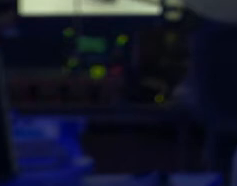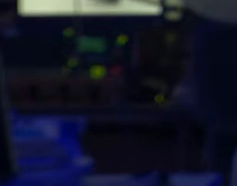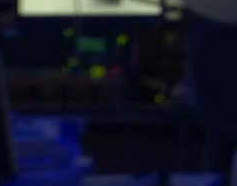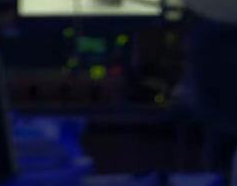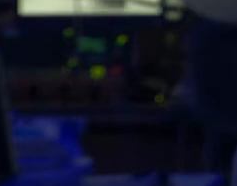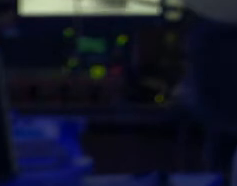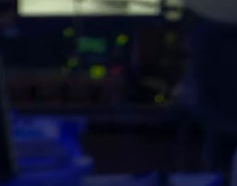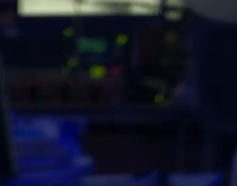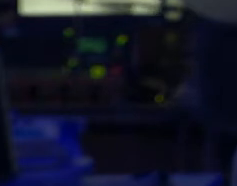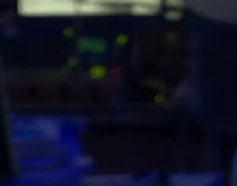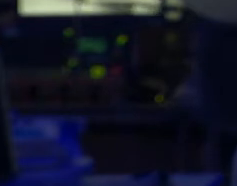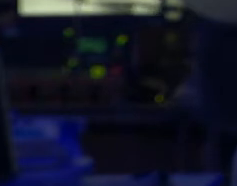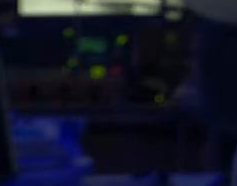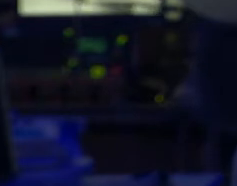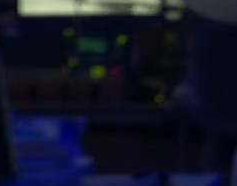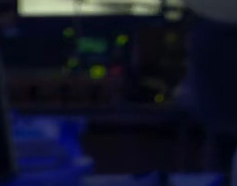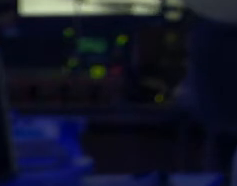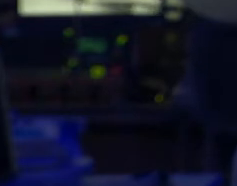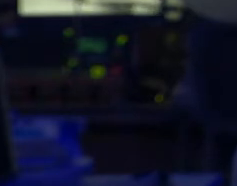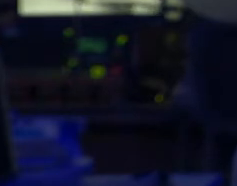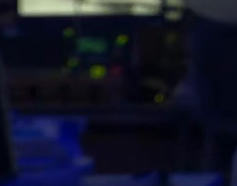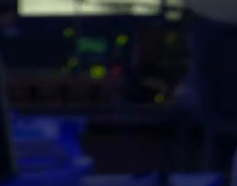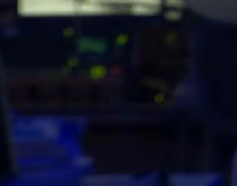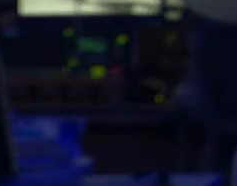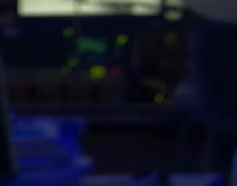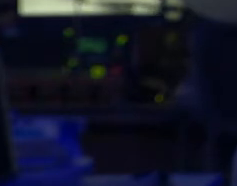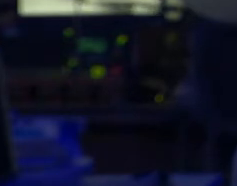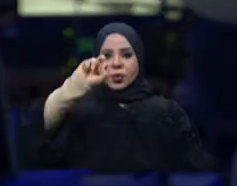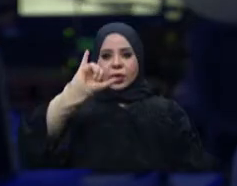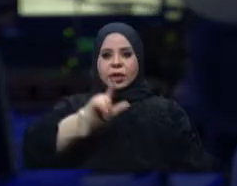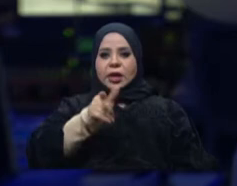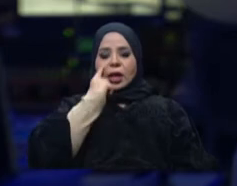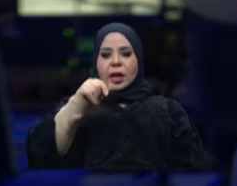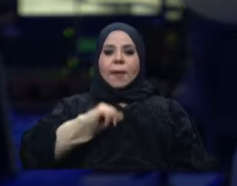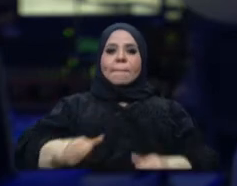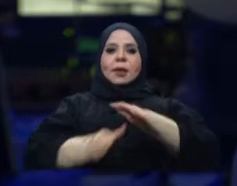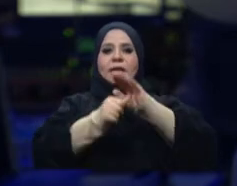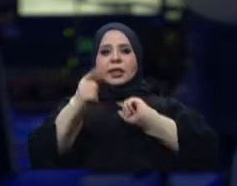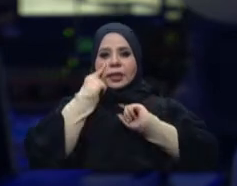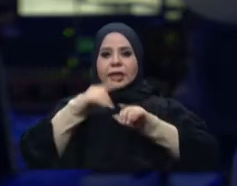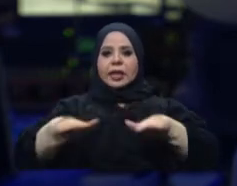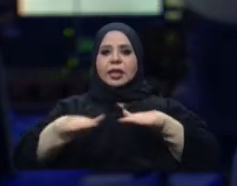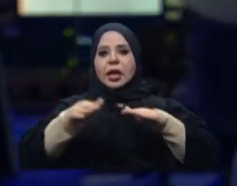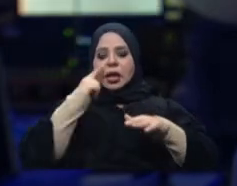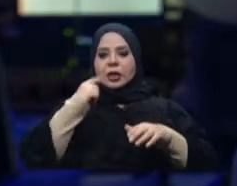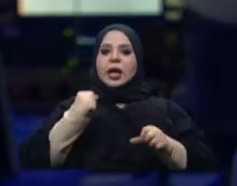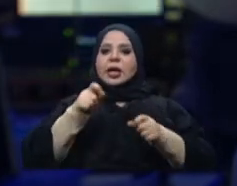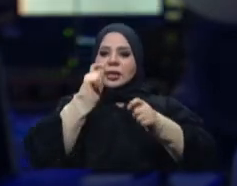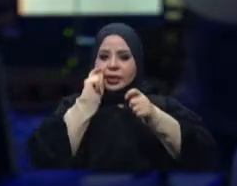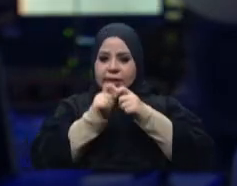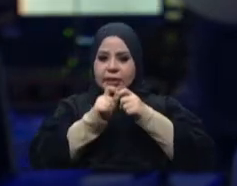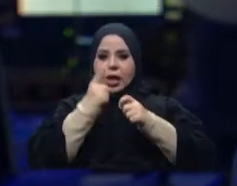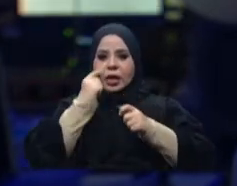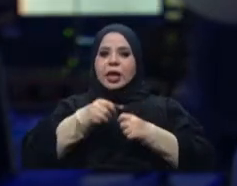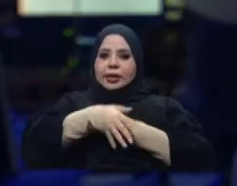وحول هذا الموضوع يسرنا أن يكون معنا عبر الهاتف وعلى الهواء مباشرة المهندس شوقي جمعة المنديل، مدير إدارة تشغيل وصيانة الصرف